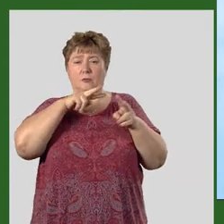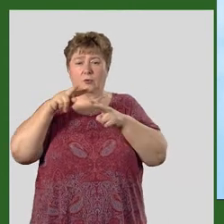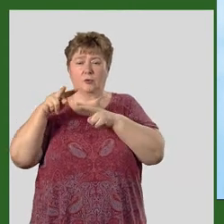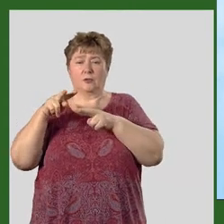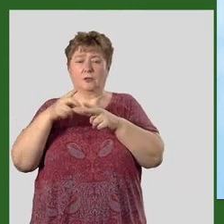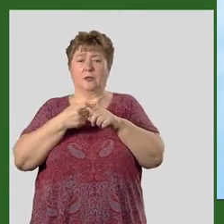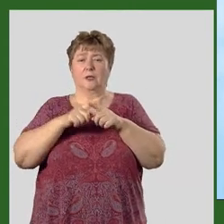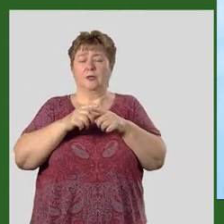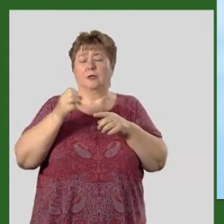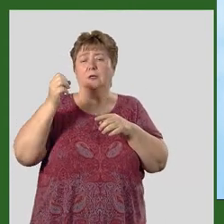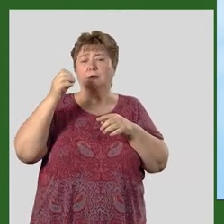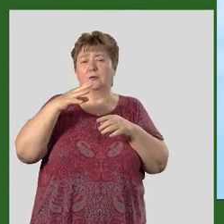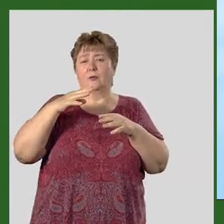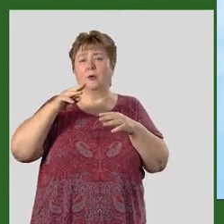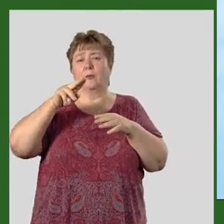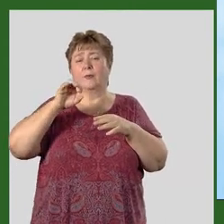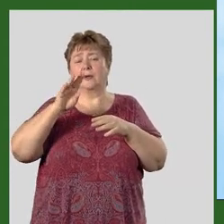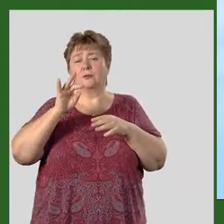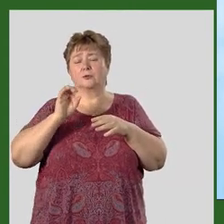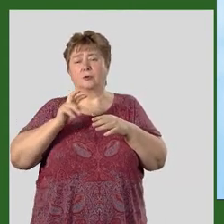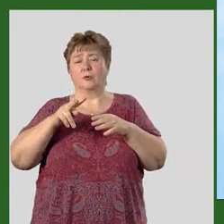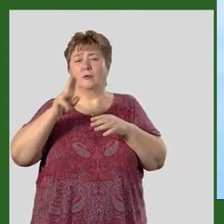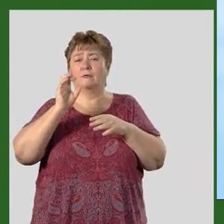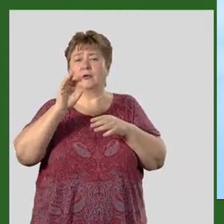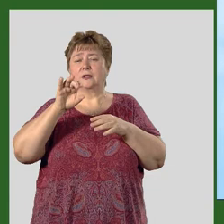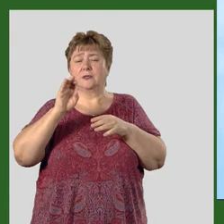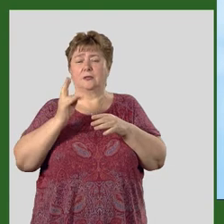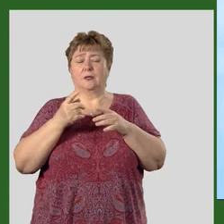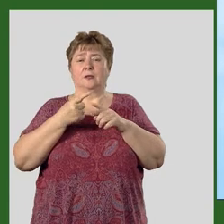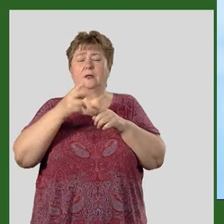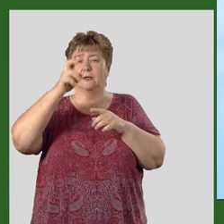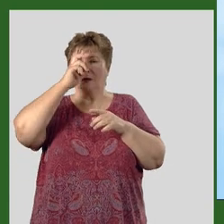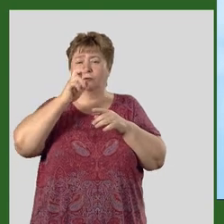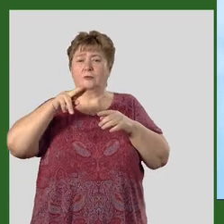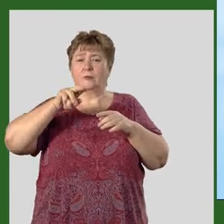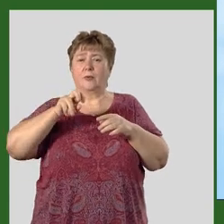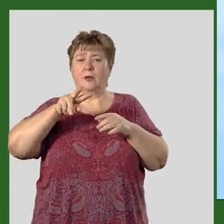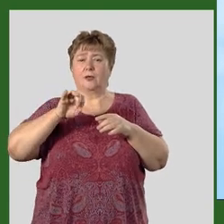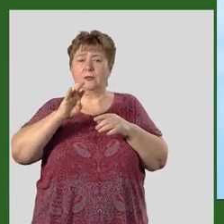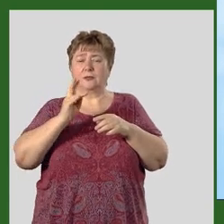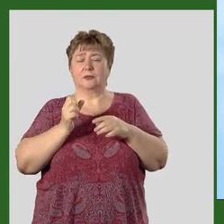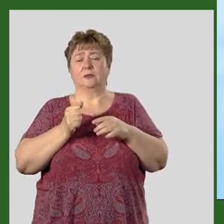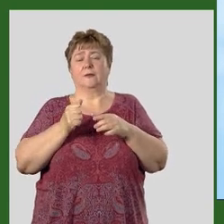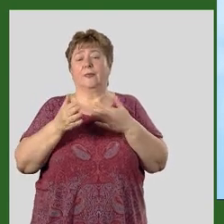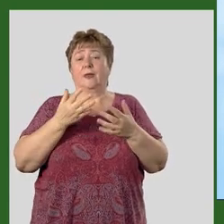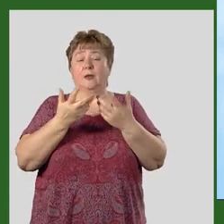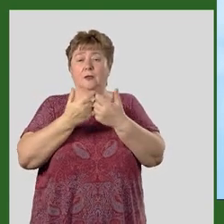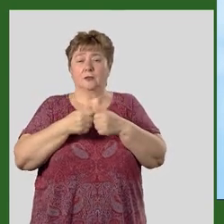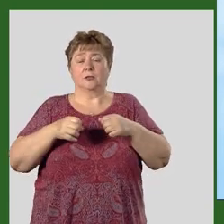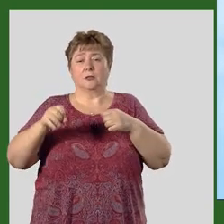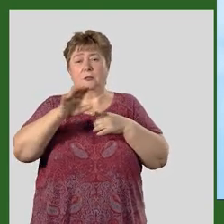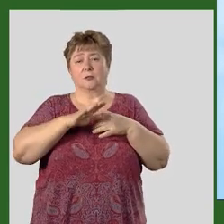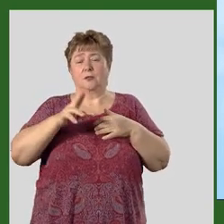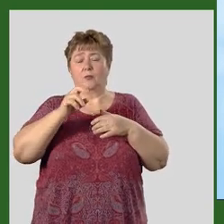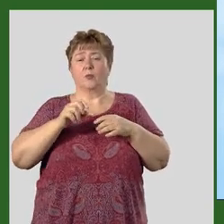государства-наблюдателя – это Святой Престол, Ватикан, и государство Палестина. Если считать страны